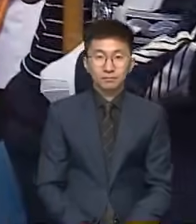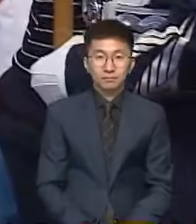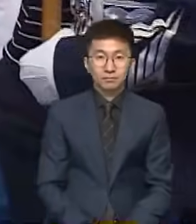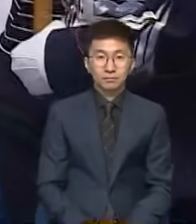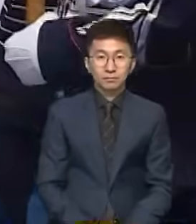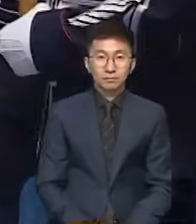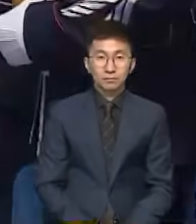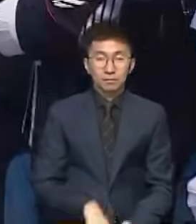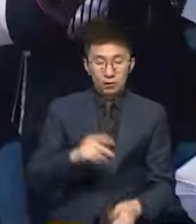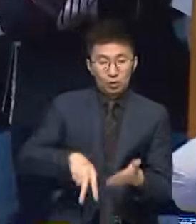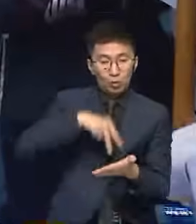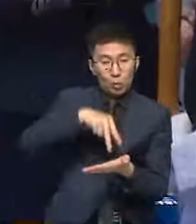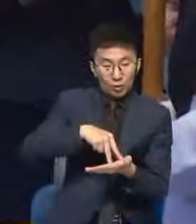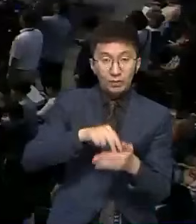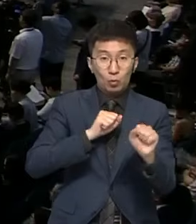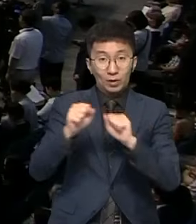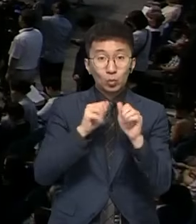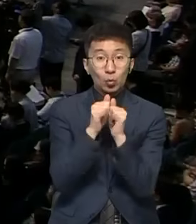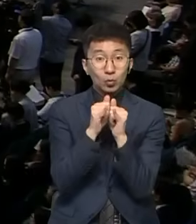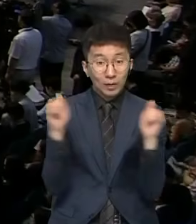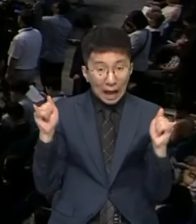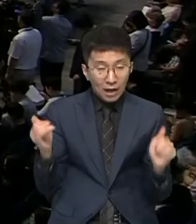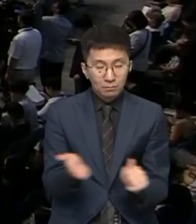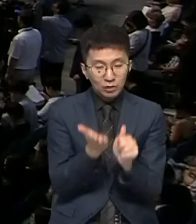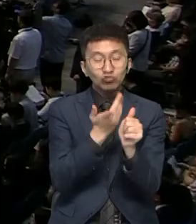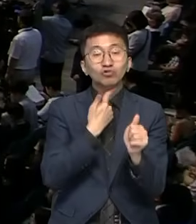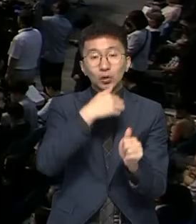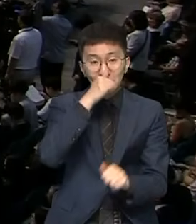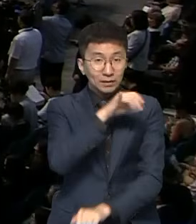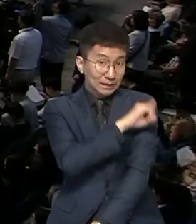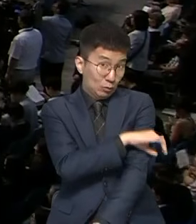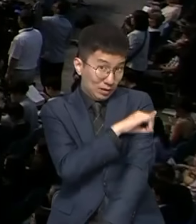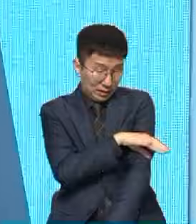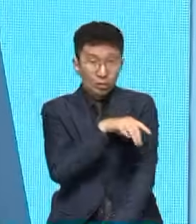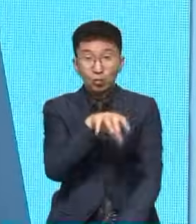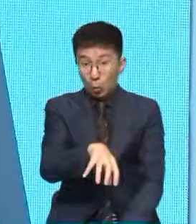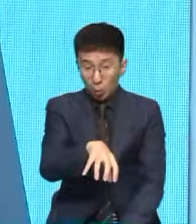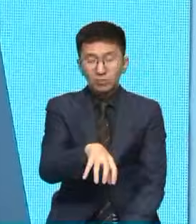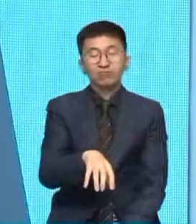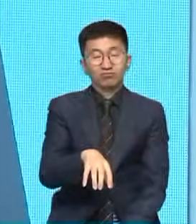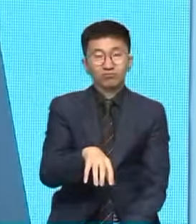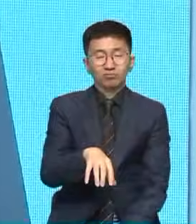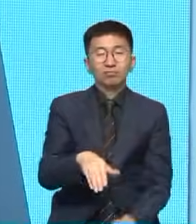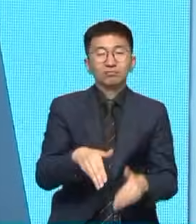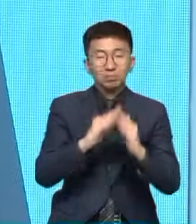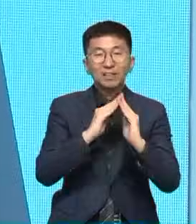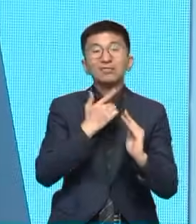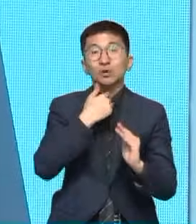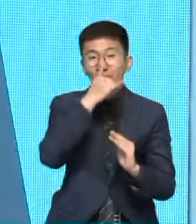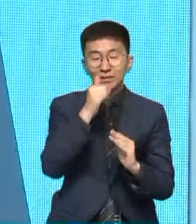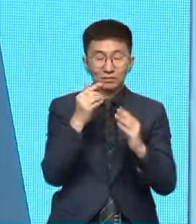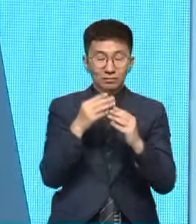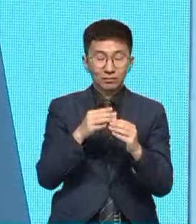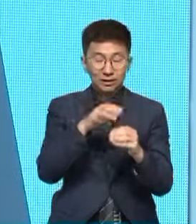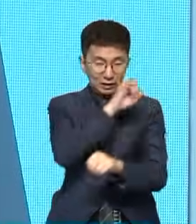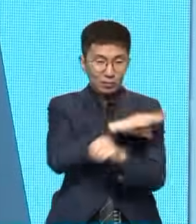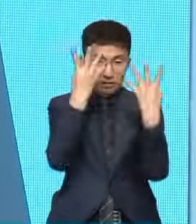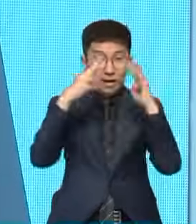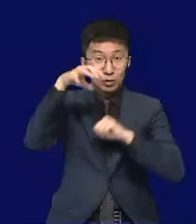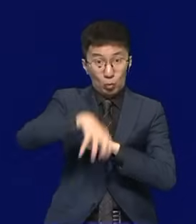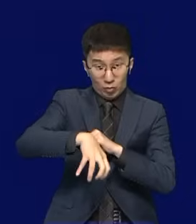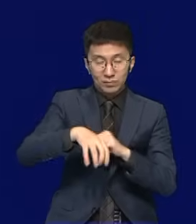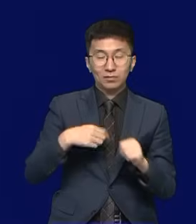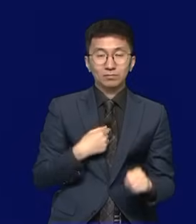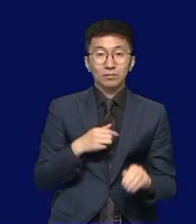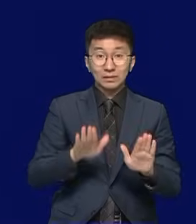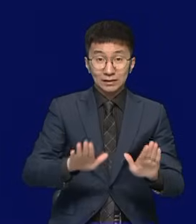수많은 독립운동가를 배출한 이화학당의 후신 이화여대에서 열린 제78주년 광복절 경축식. 윤석열